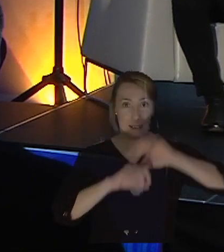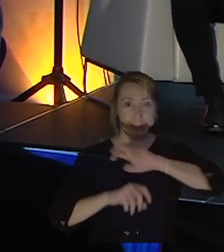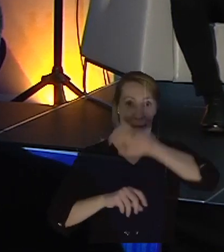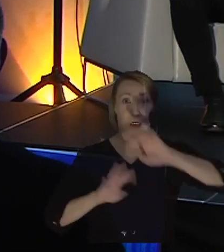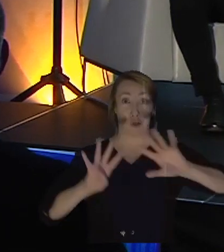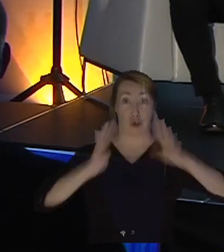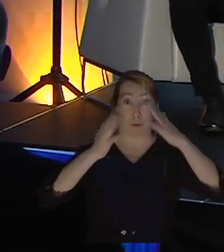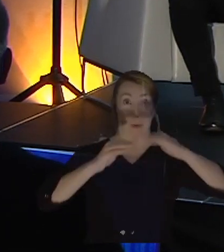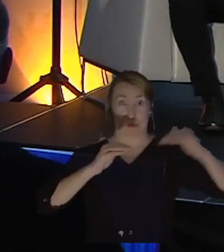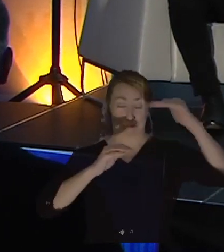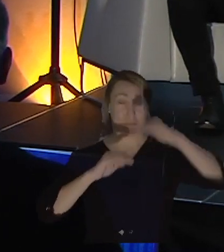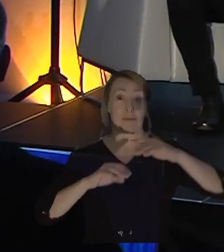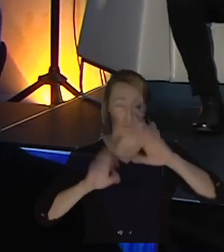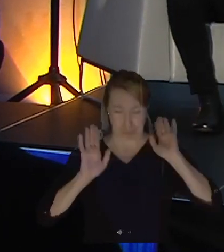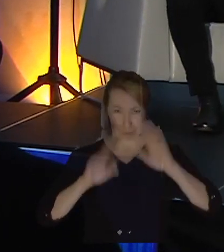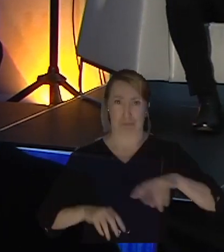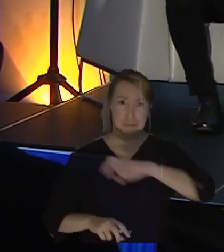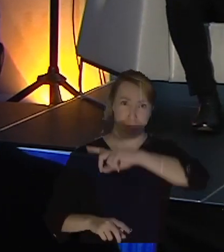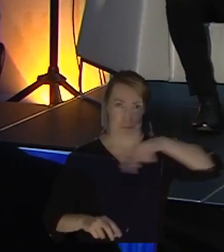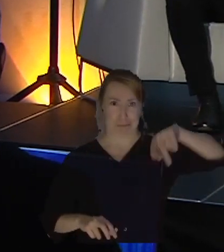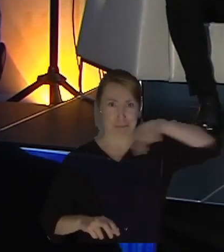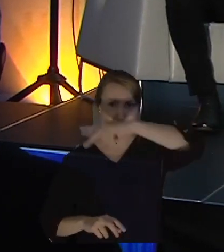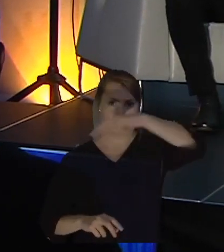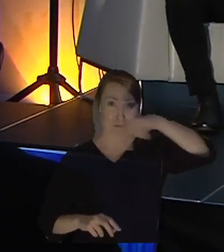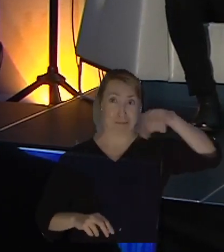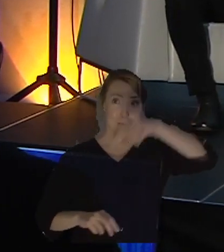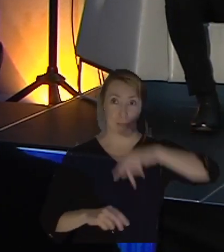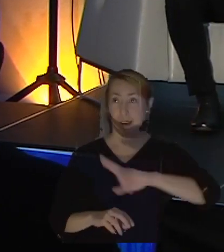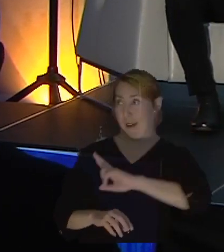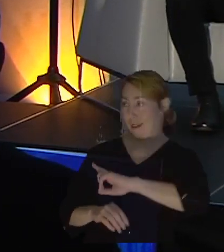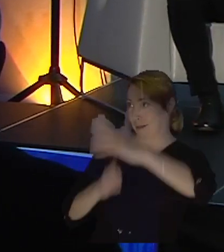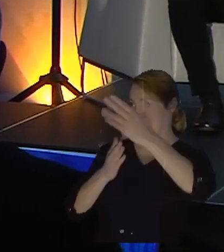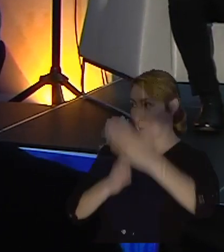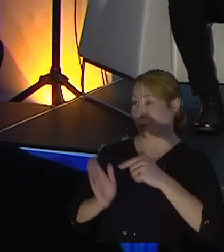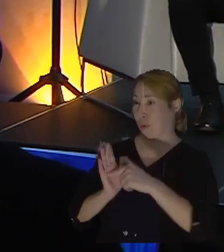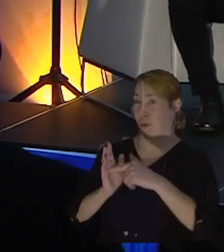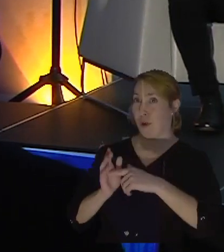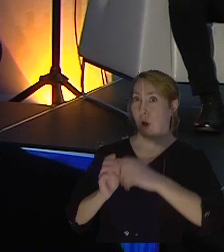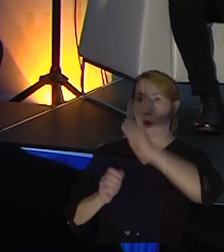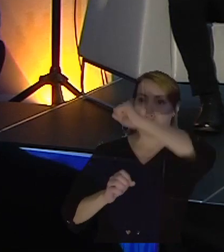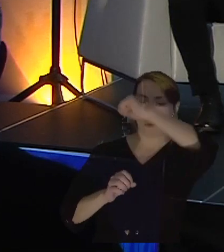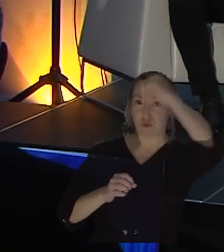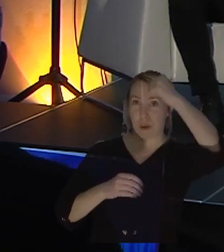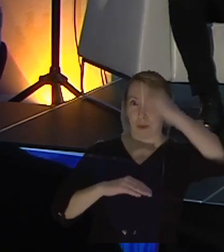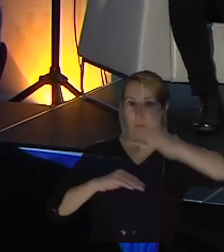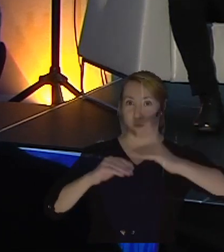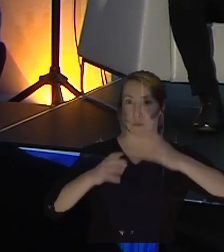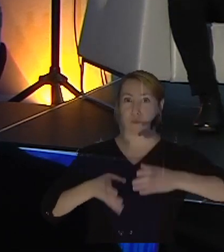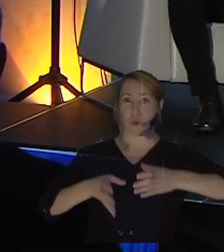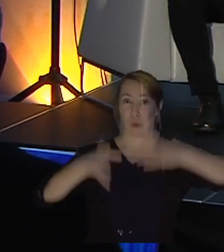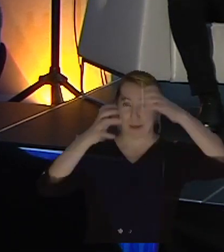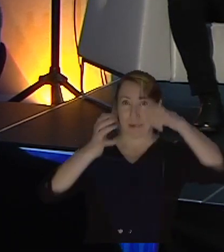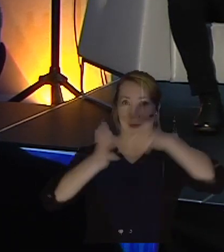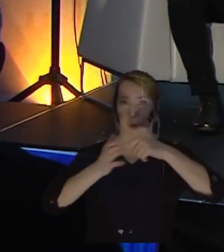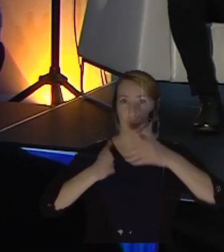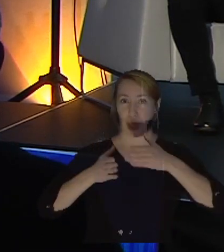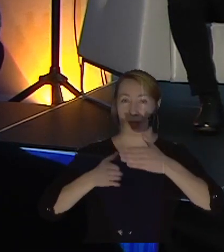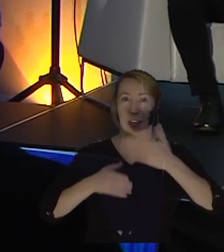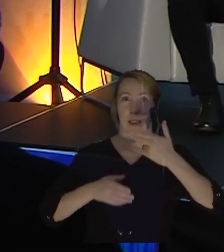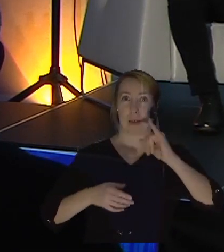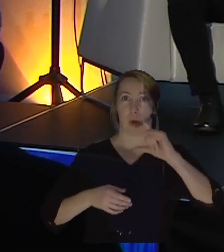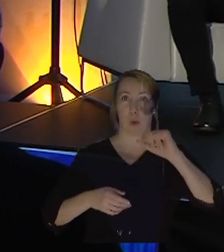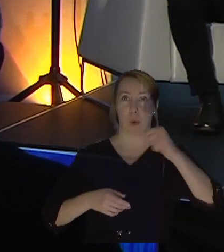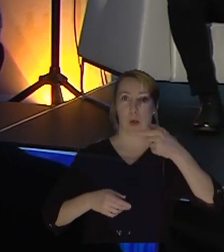departament, tak, można się przejść. Wszyscy jesteśmy zaproszeni, to jest ten szklany budynek przy Alei Niepodległości. Czy pan odpowiedział dobrze na to